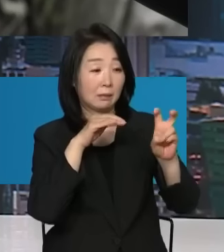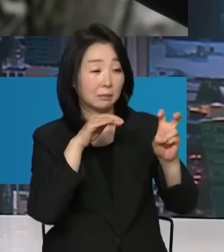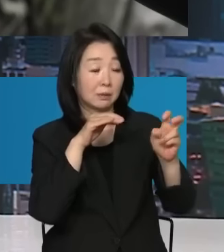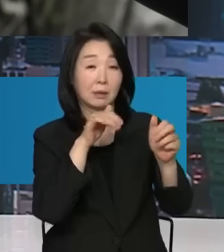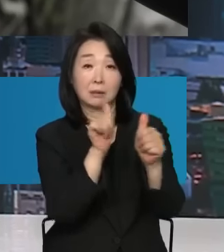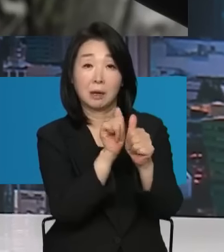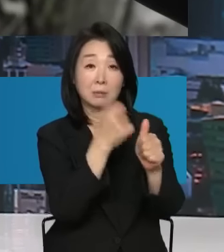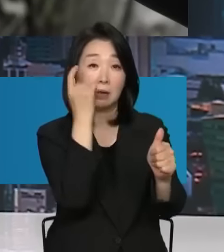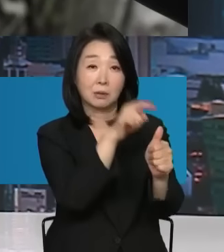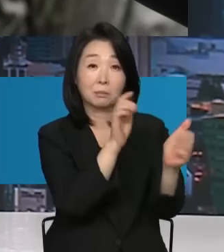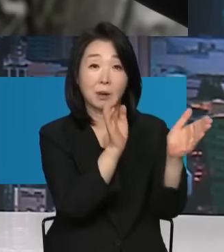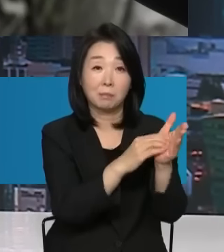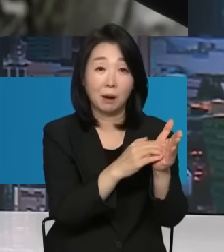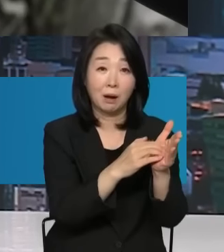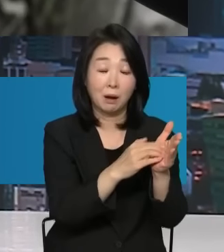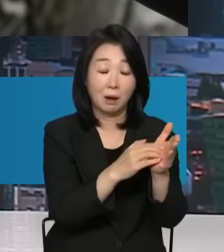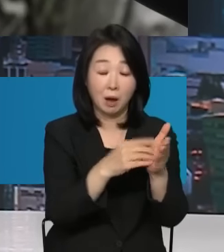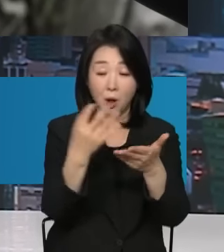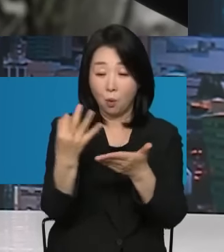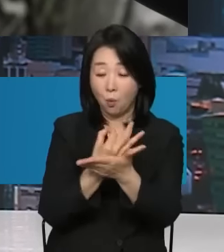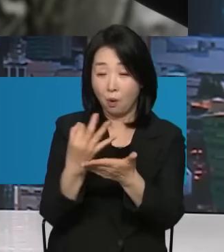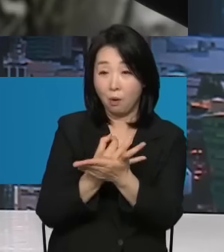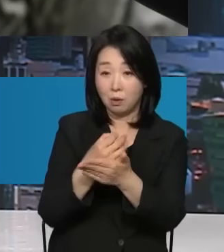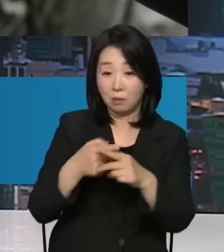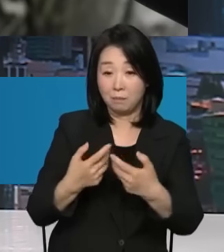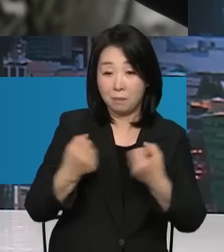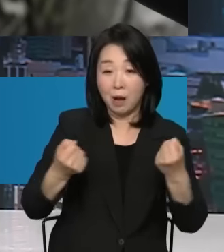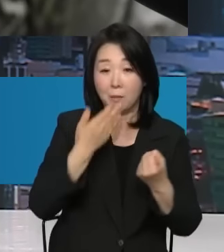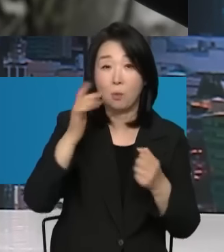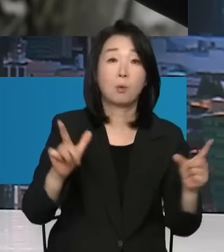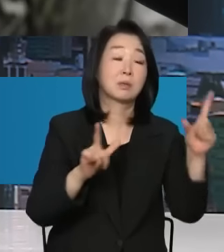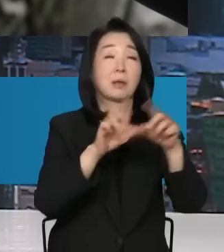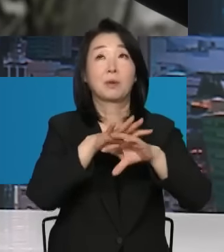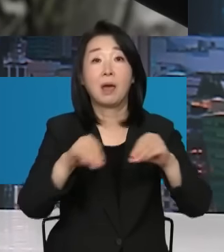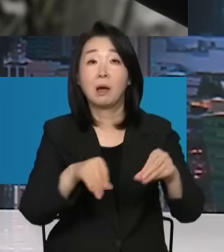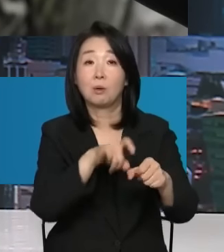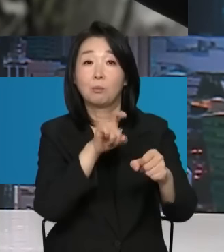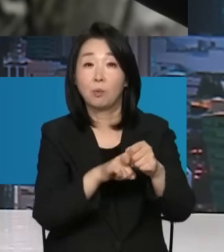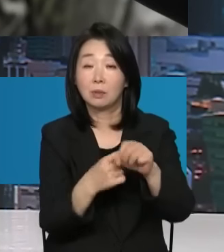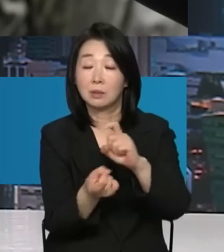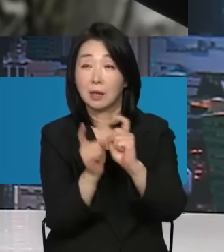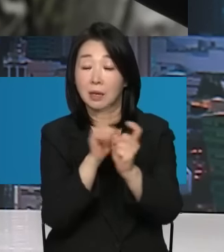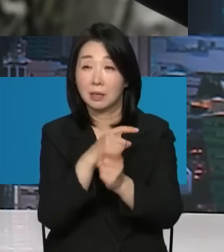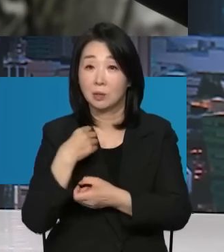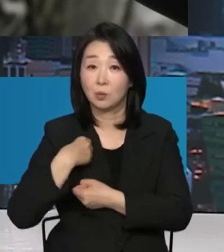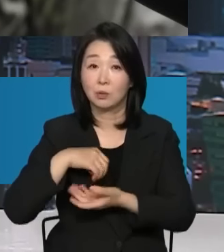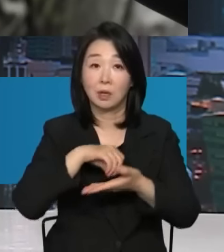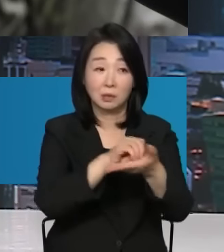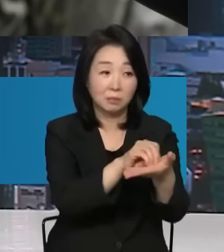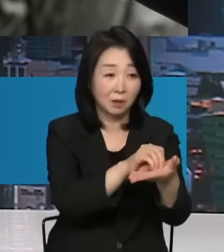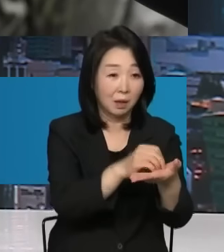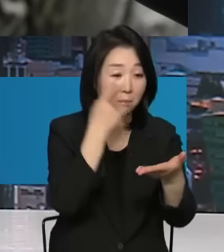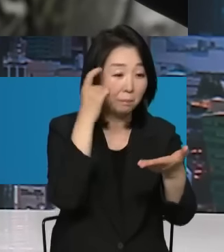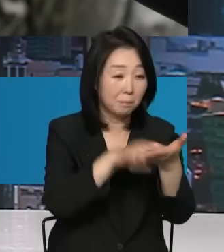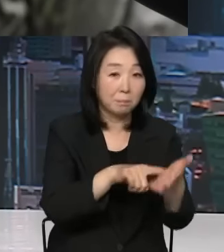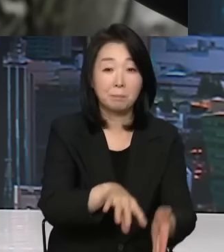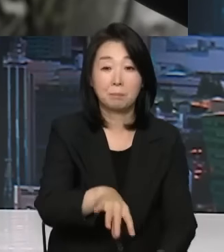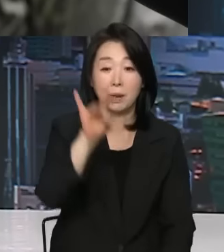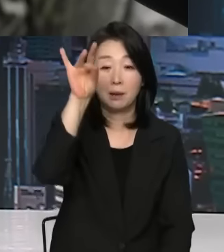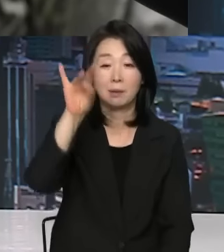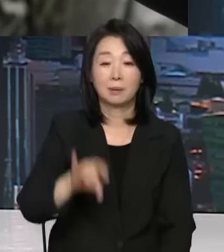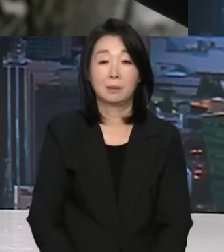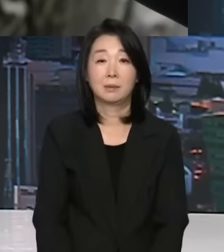월급을 나눠받고 먹고 자는 것도 해결하기 위해서였다고 하는데 이렇게 대리입대가 적발된 건 사상 처음 있는 일입니다.